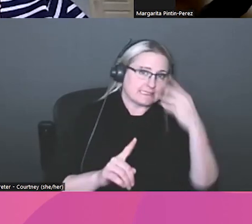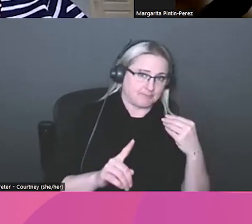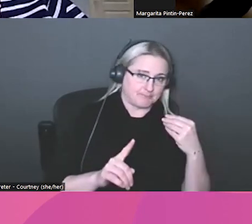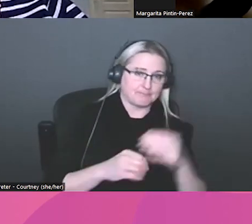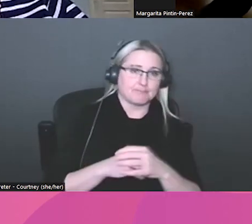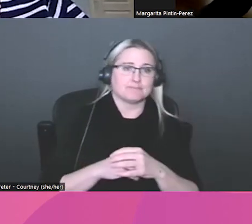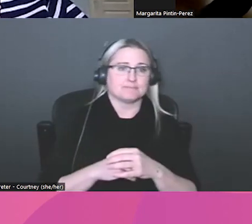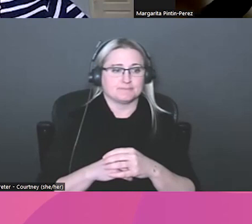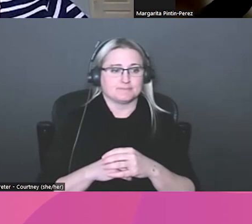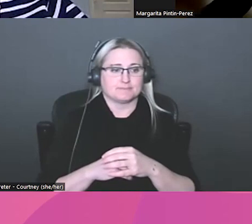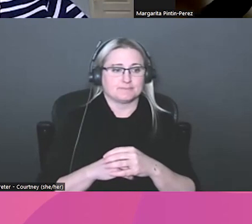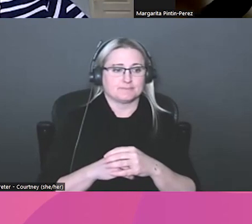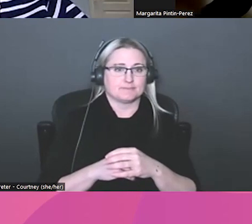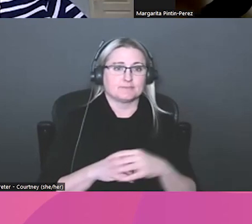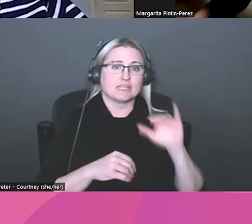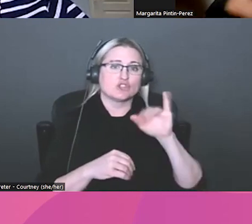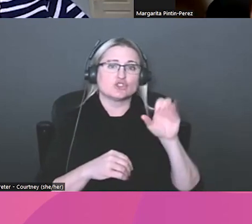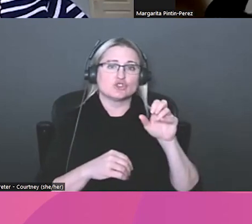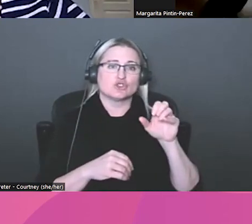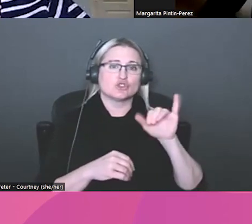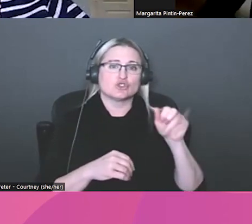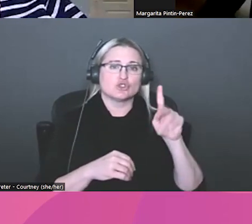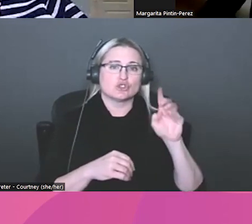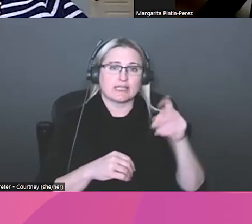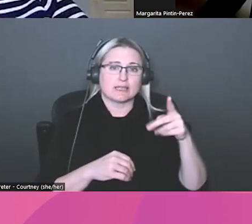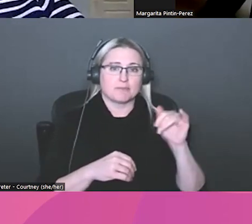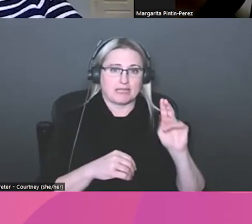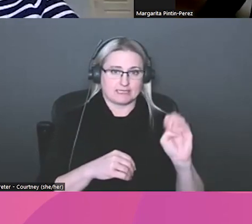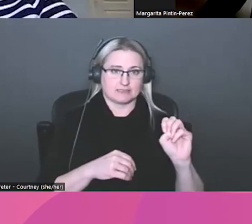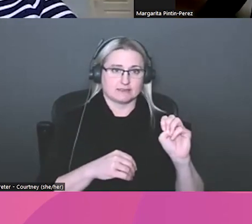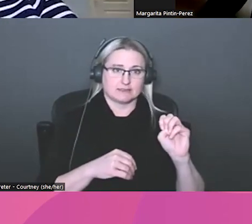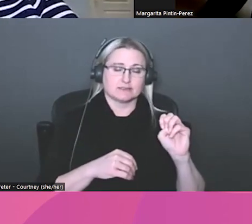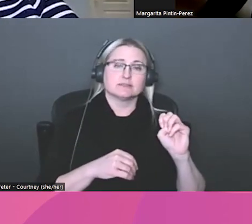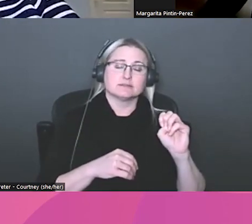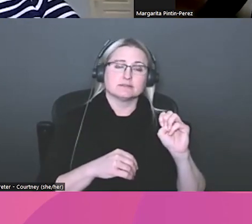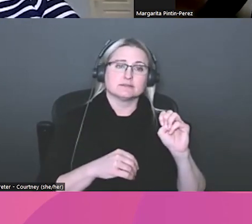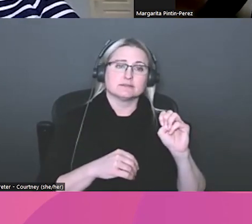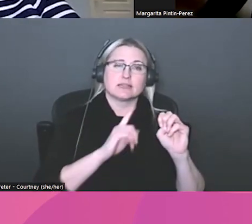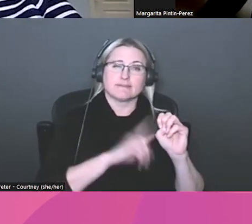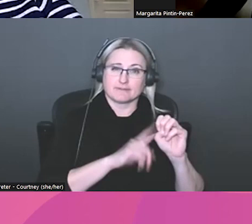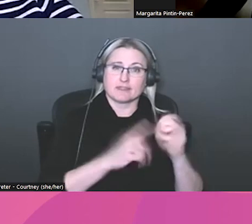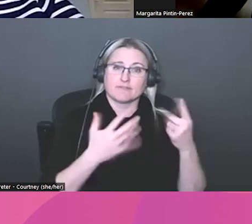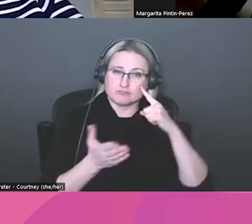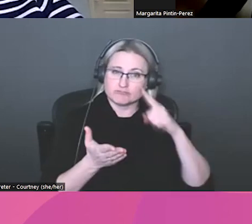raison de laquelle l'IMC est utilisé dans les boutiques de soins esthétiques.